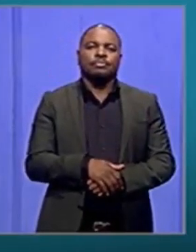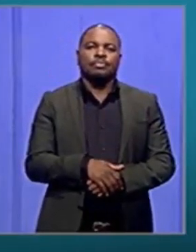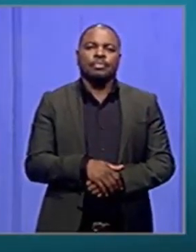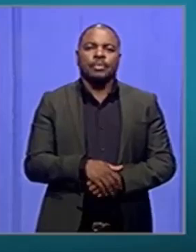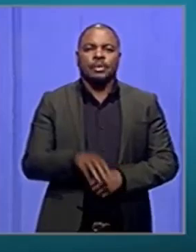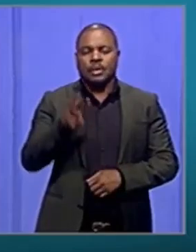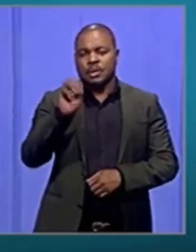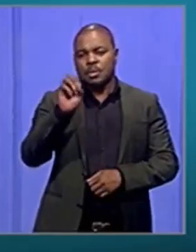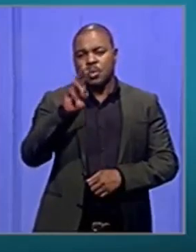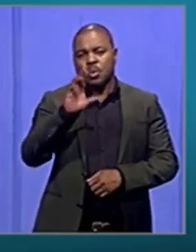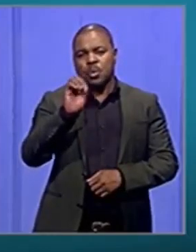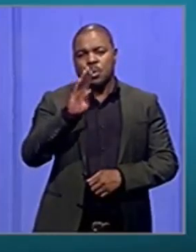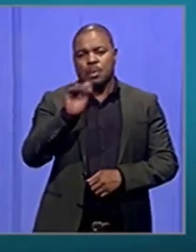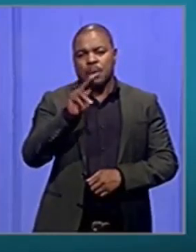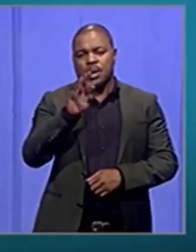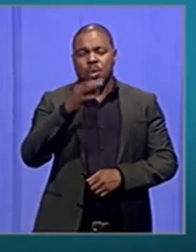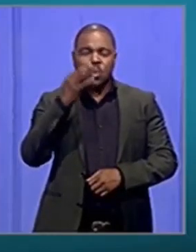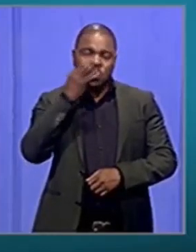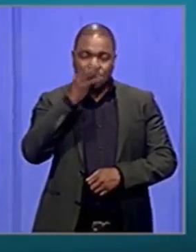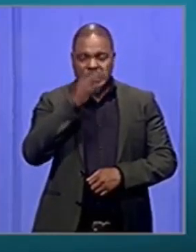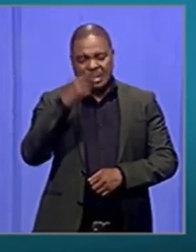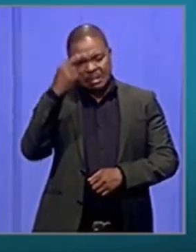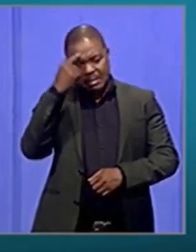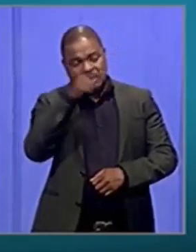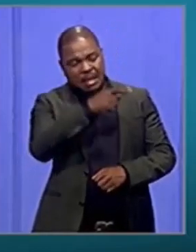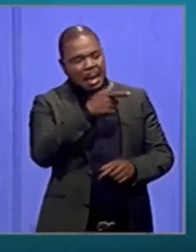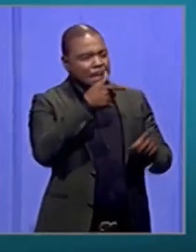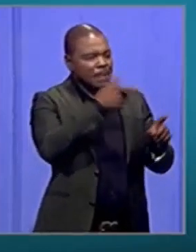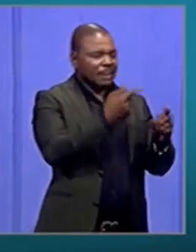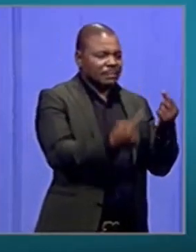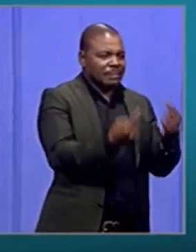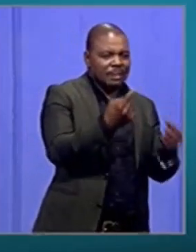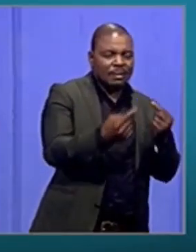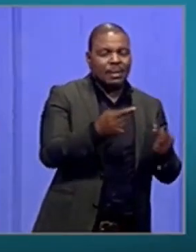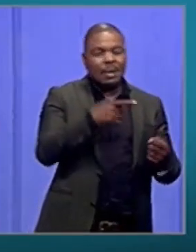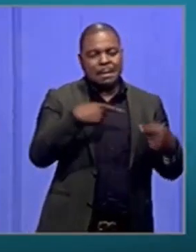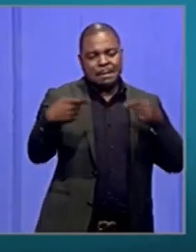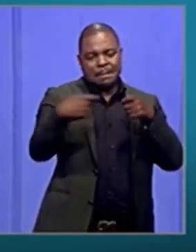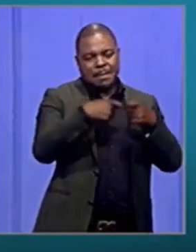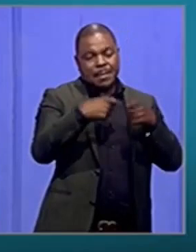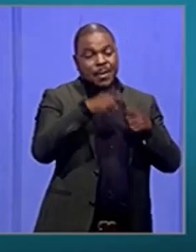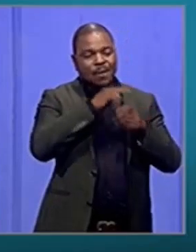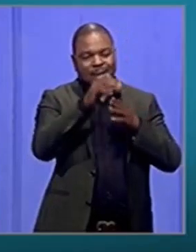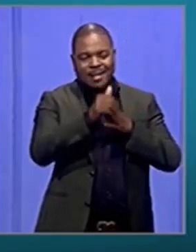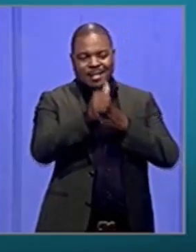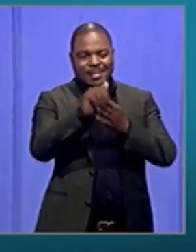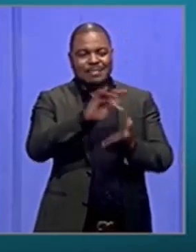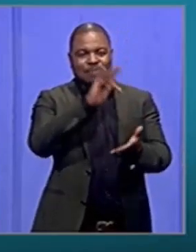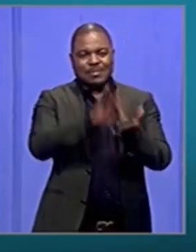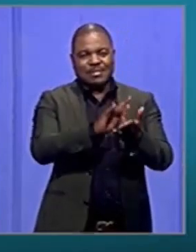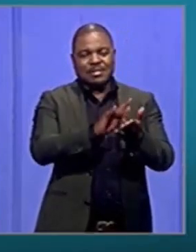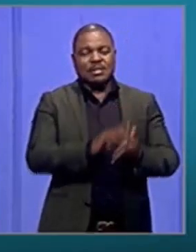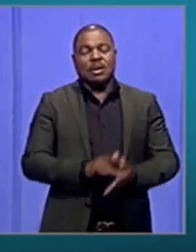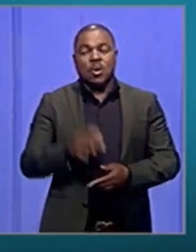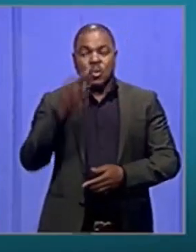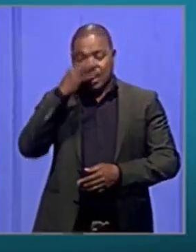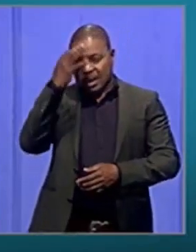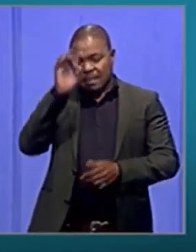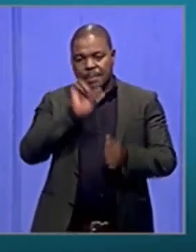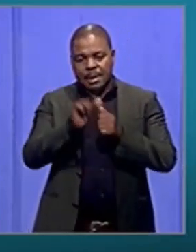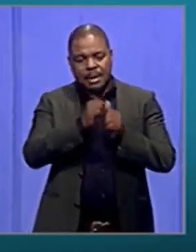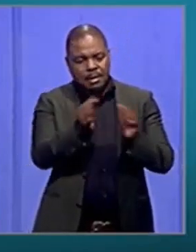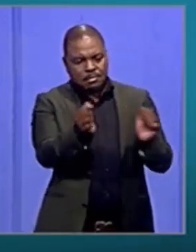Michael Morobane ene a re o nagana gore dipolano di bakwa ke go lwela ditulo tsa boeteledipele a re puso e oketse